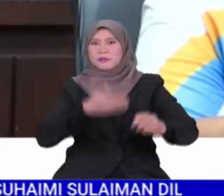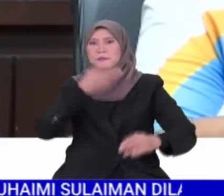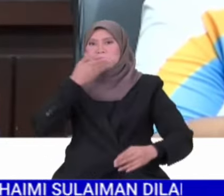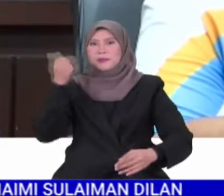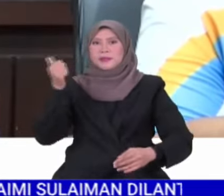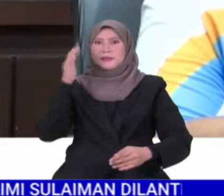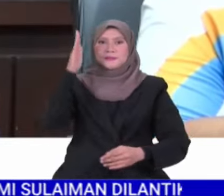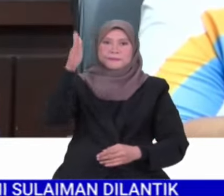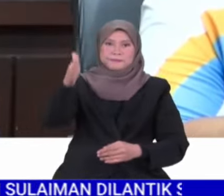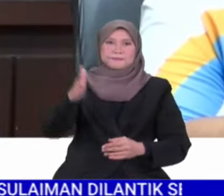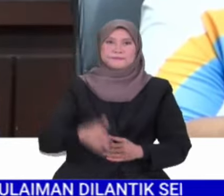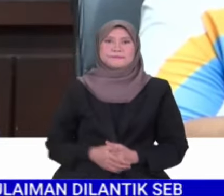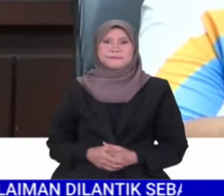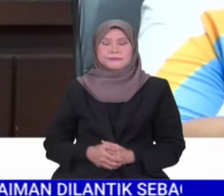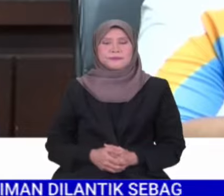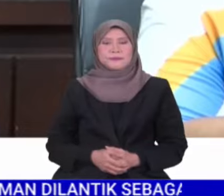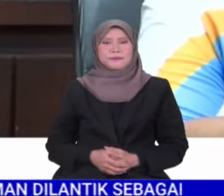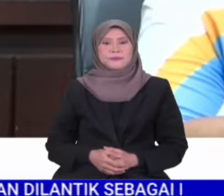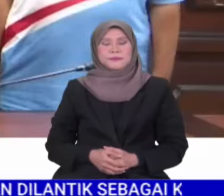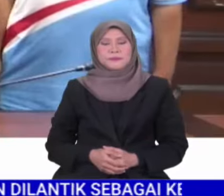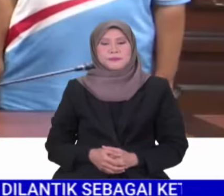baik pada masa yang akan datang.